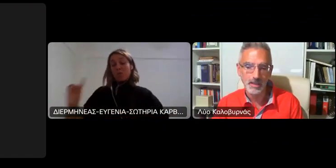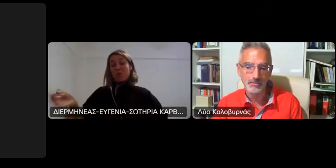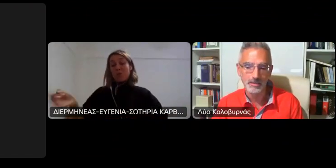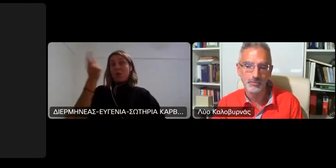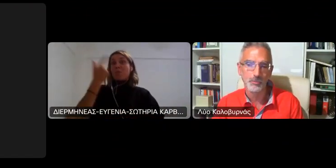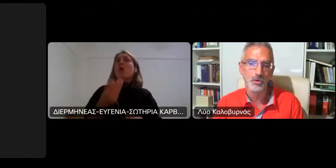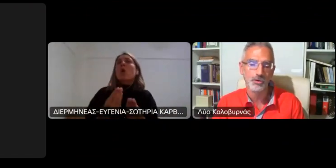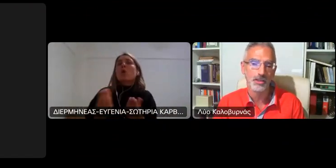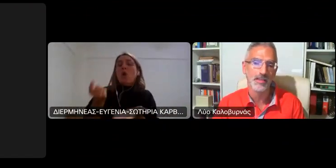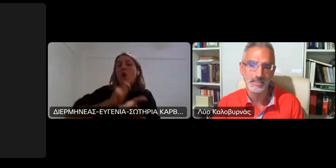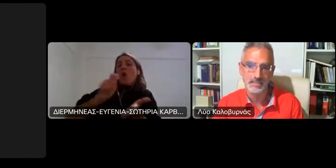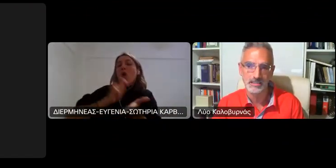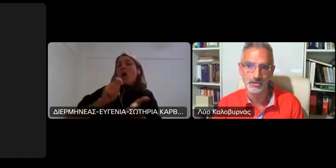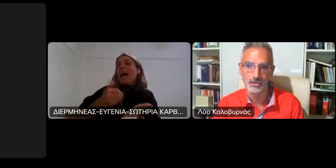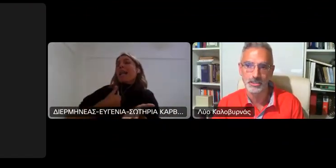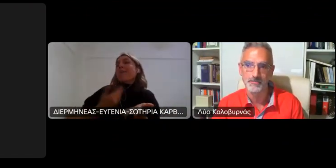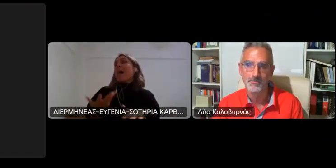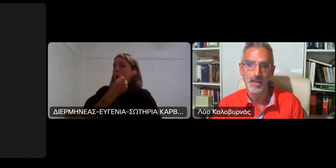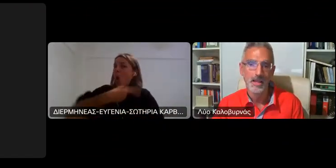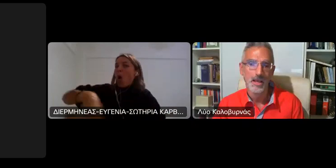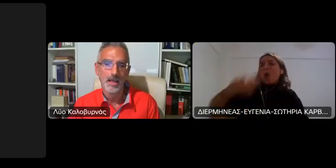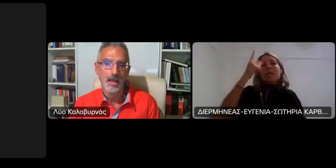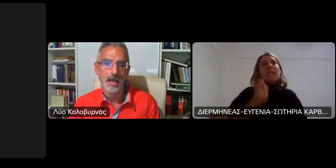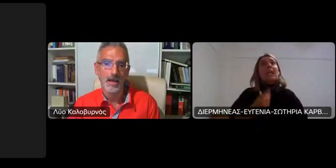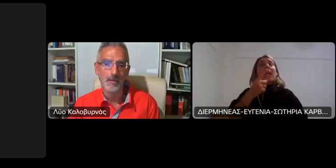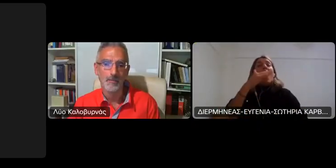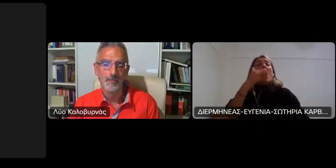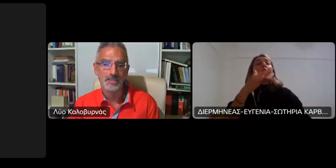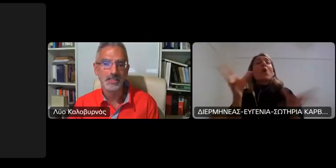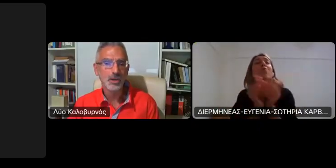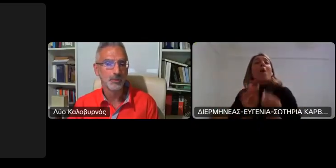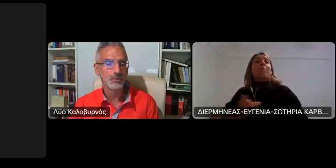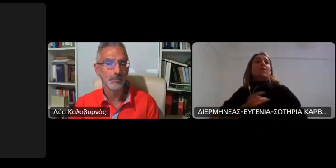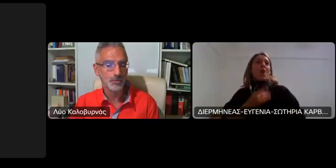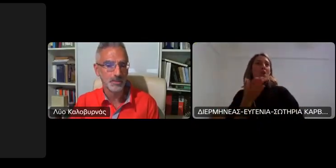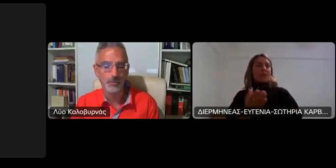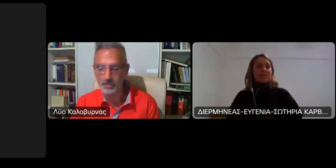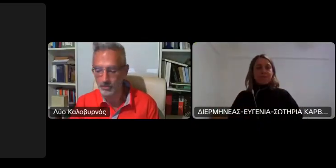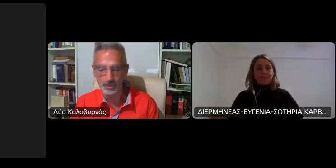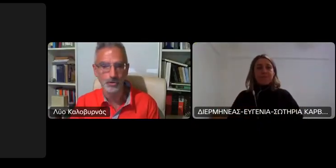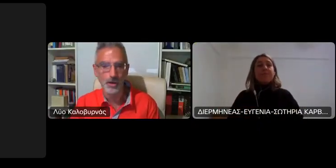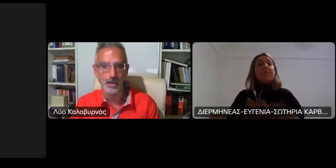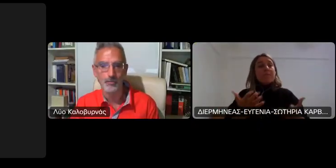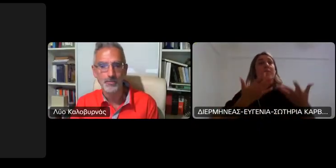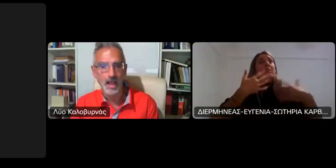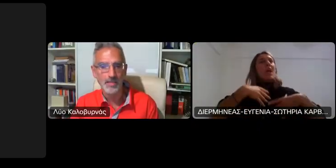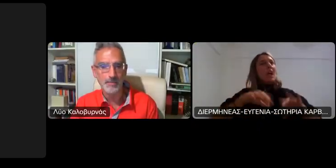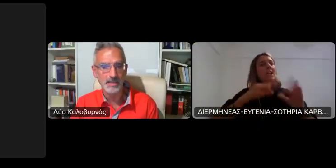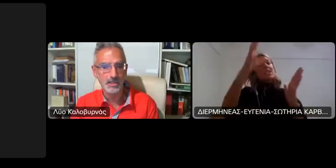για την πιο ψυχολογική διάσταση της γλώσσας. Θα ξεκινήσω λοιπόν με ένα απόσπασμα από ένα λογοτεχνικό